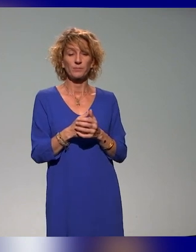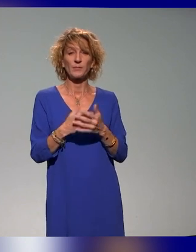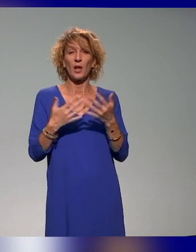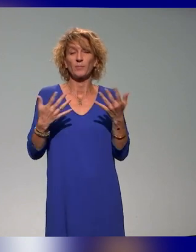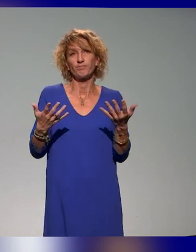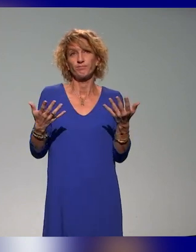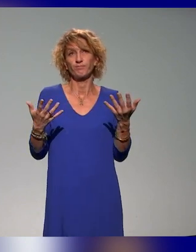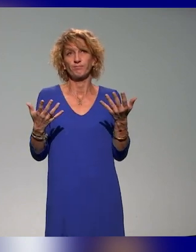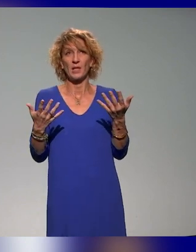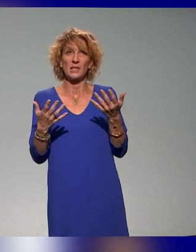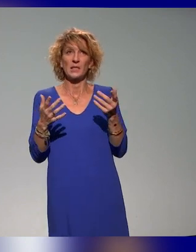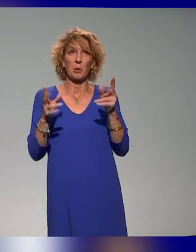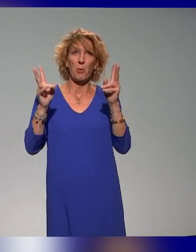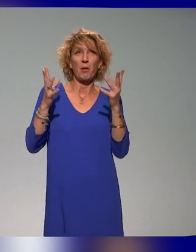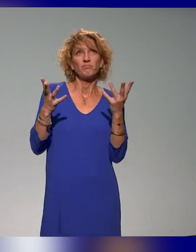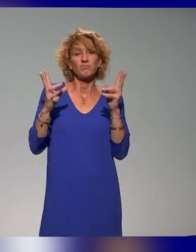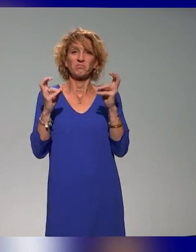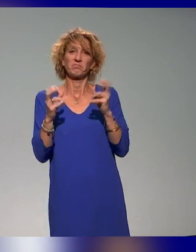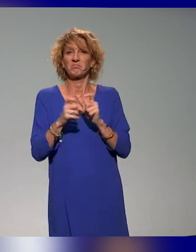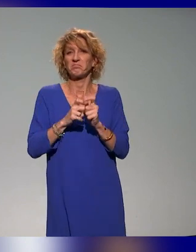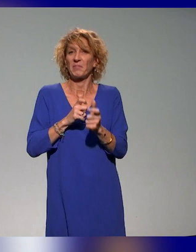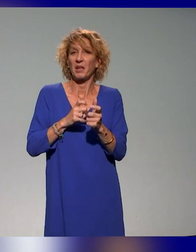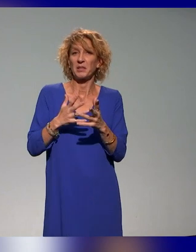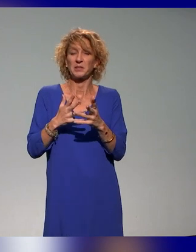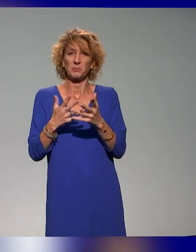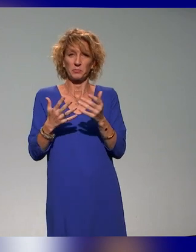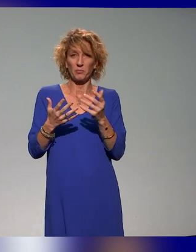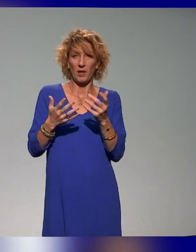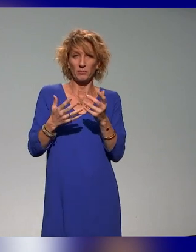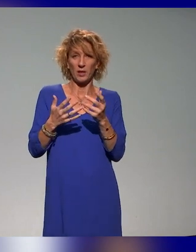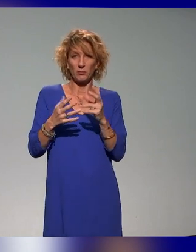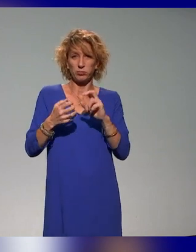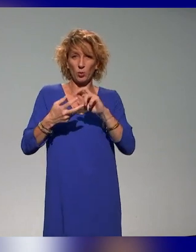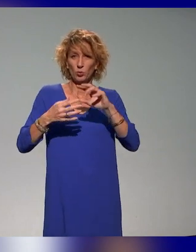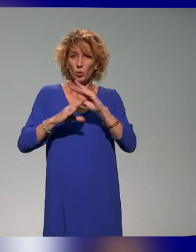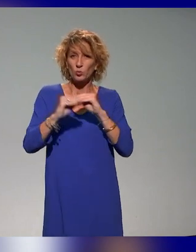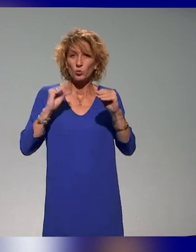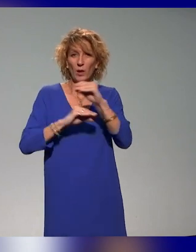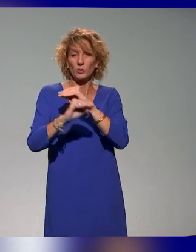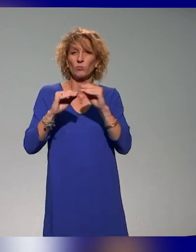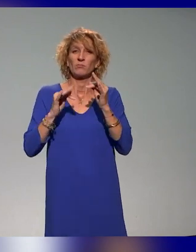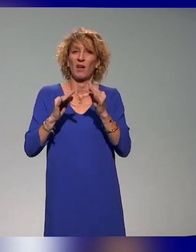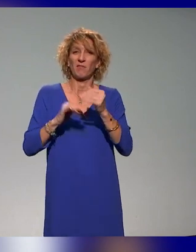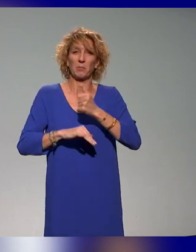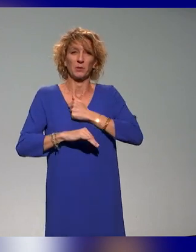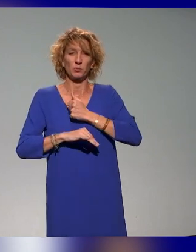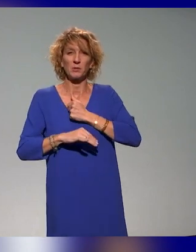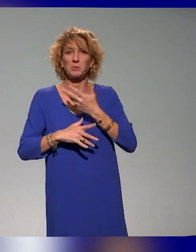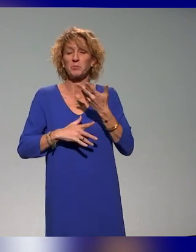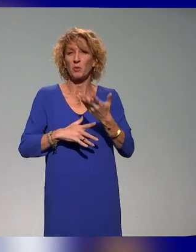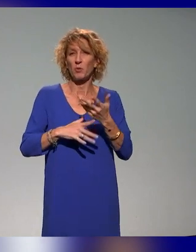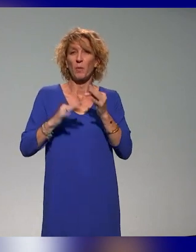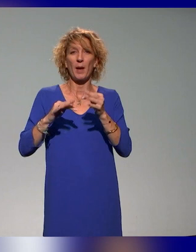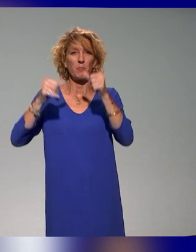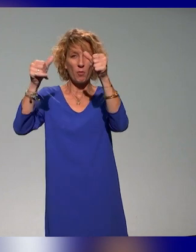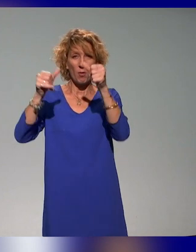mécanisme de personnalisation pour l'utilisateur concernant ses problématiques, pour spécifier son